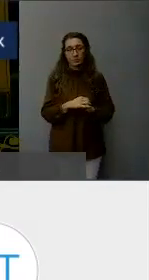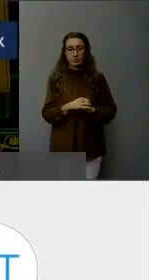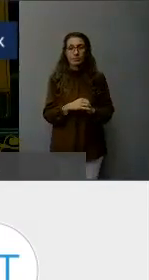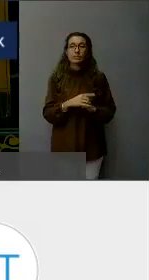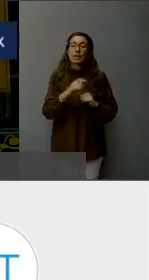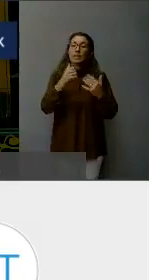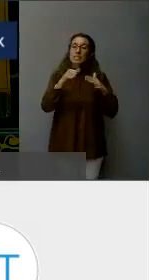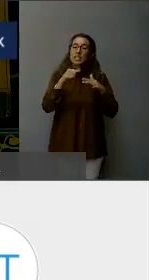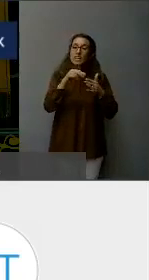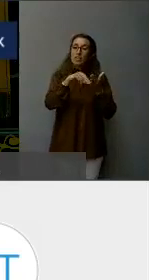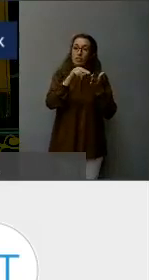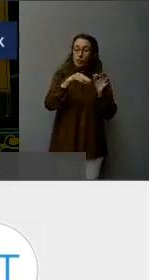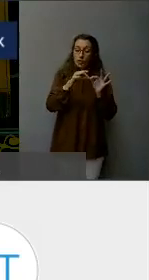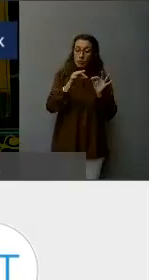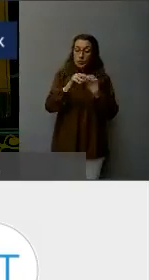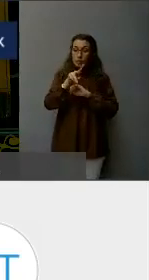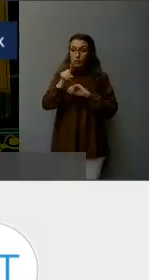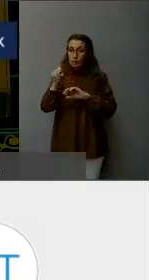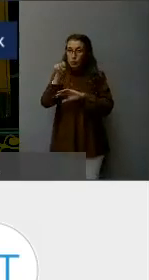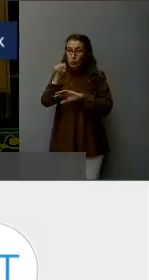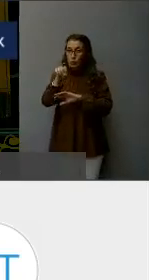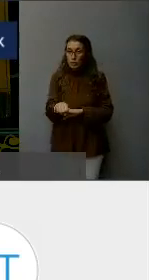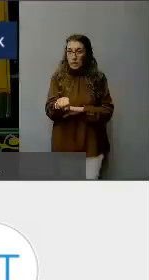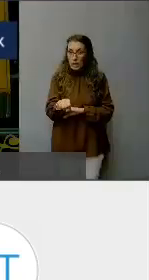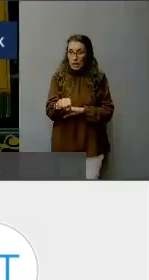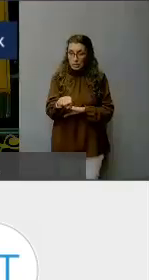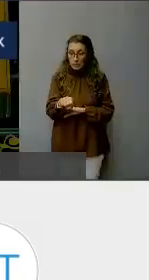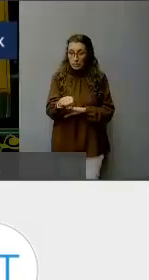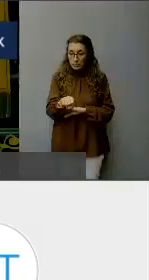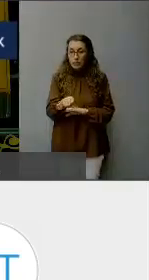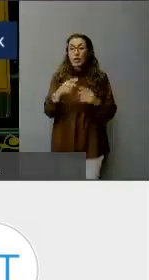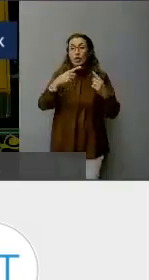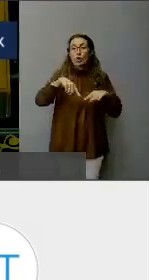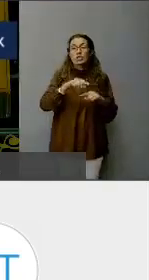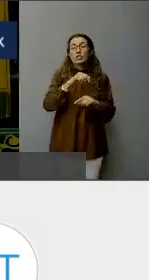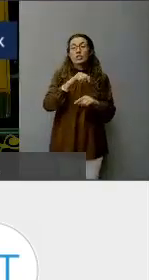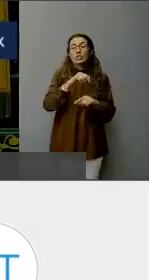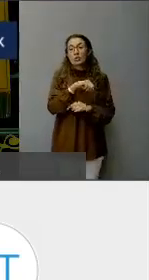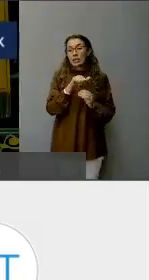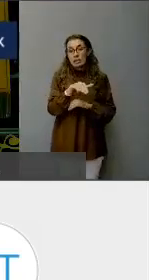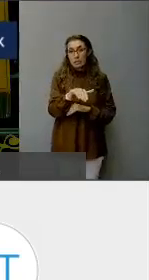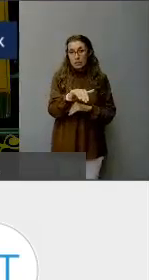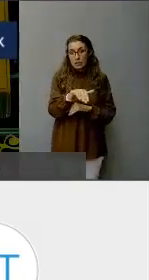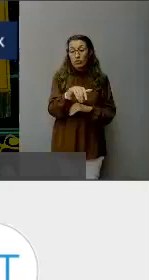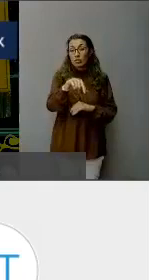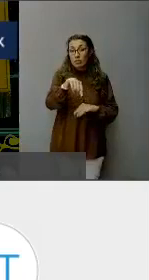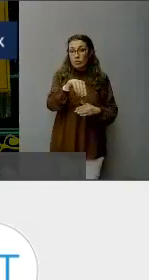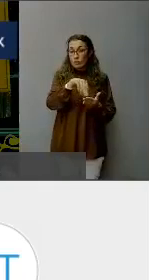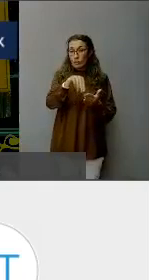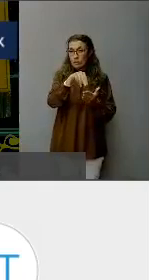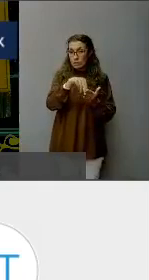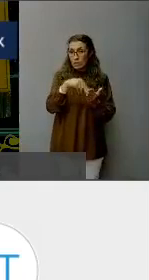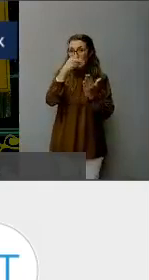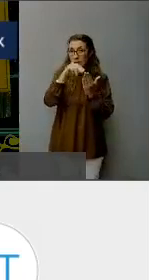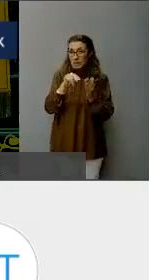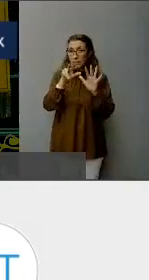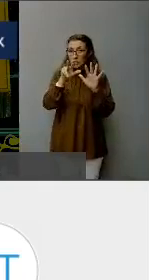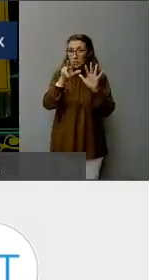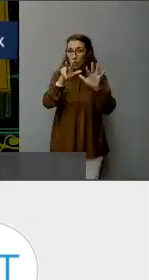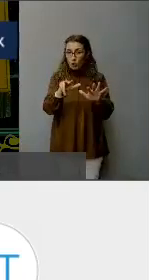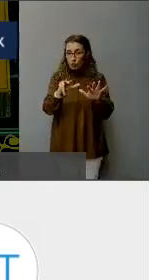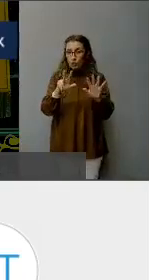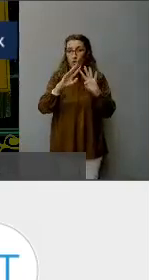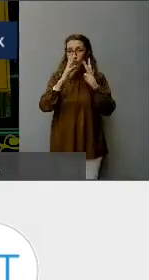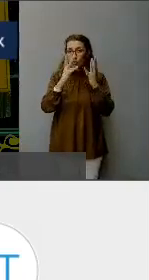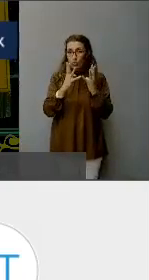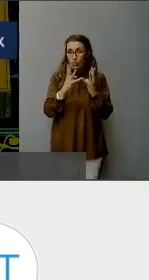16 voti tre voli 21 contrari su un numero 7 il consiglio comunale respinge pongo ora in votazione il numero 8 il parere